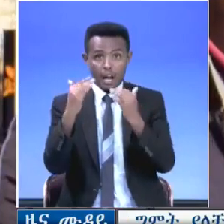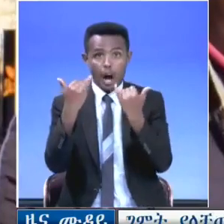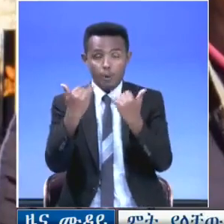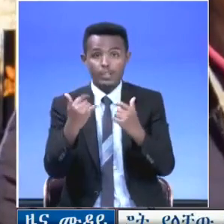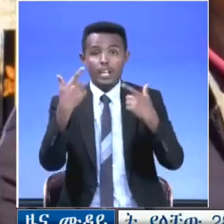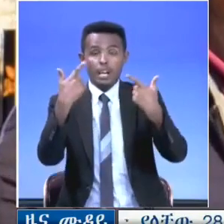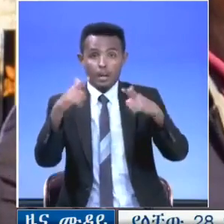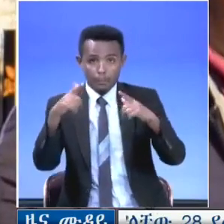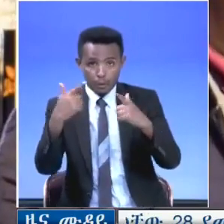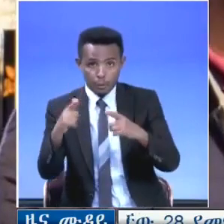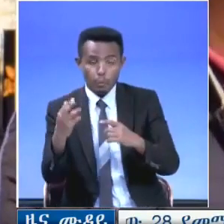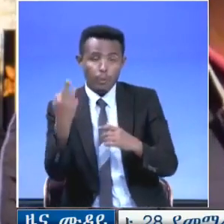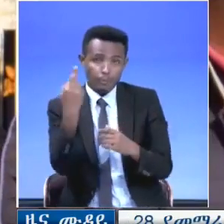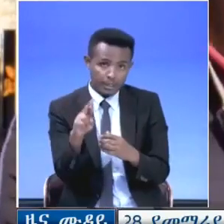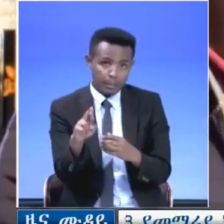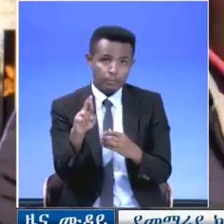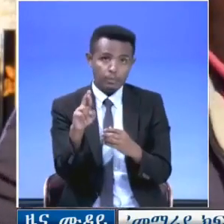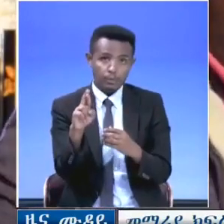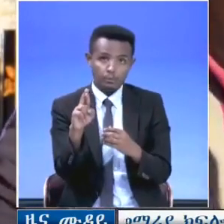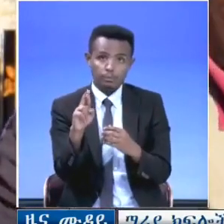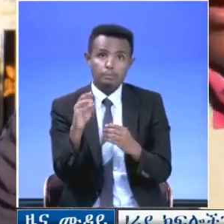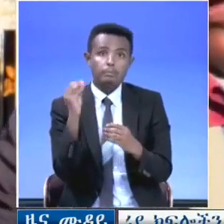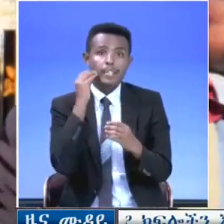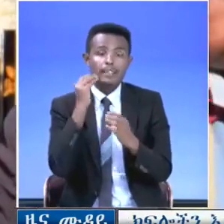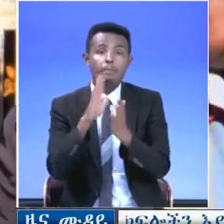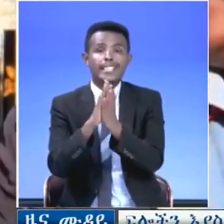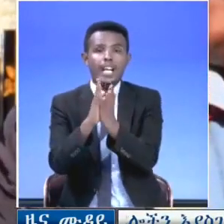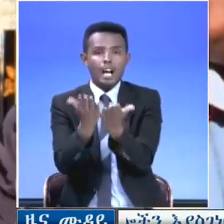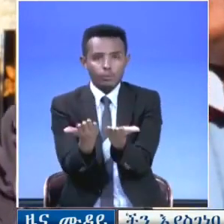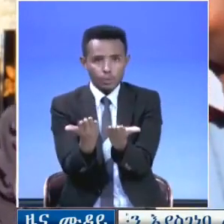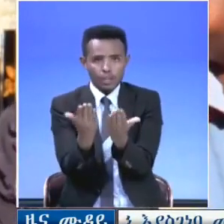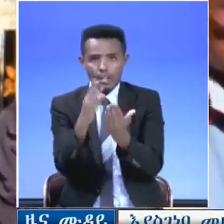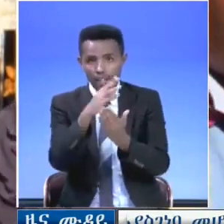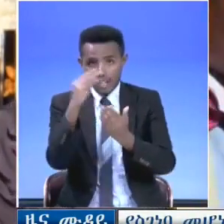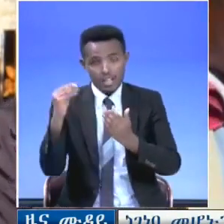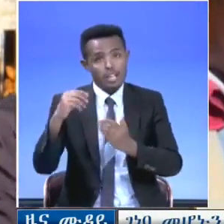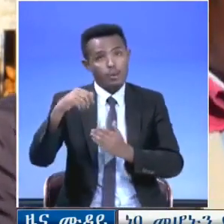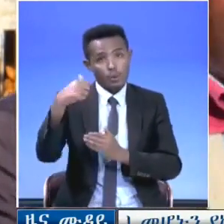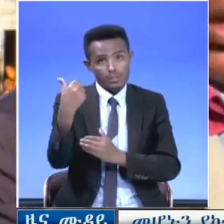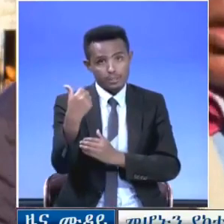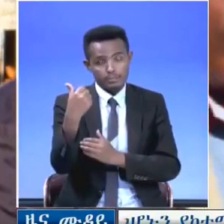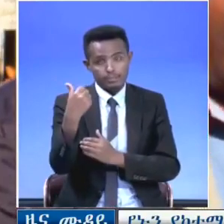ሙከራውን ቤተ መጻሕፍቱንና ሌሎች